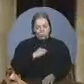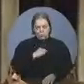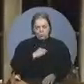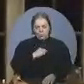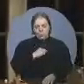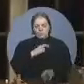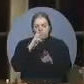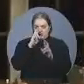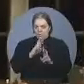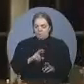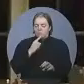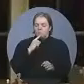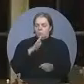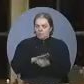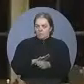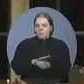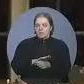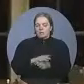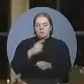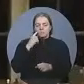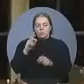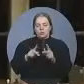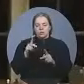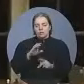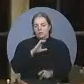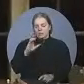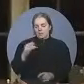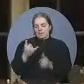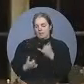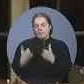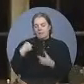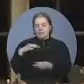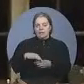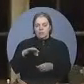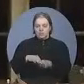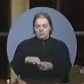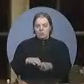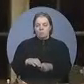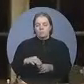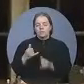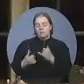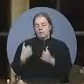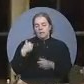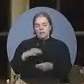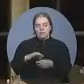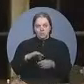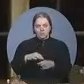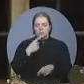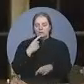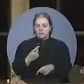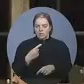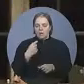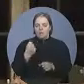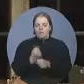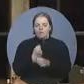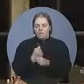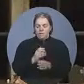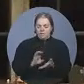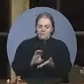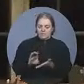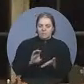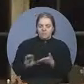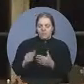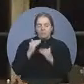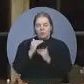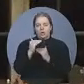nous avons respecté notre promesse aux Canadiens pendant la dernière campagne, Monsieur le Président. On a dit pendant la campagne électorale que nous allons faire des investissements et protéger